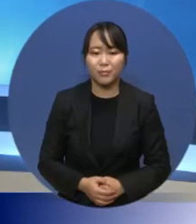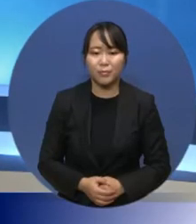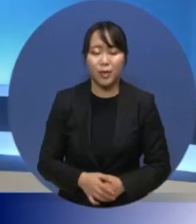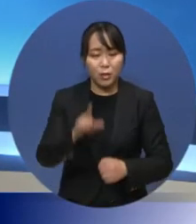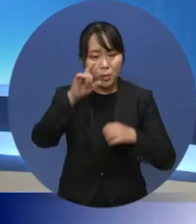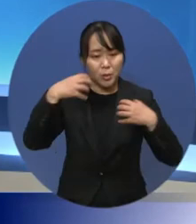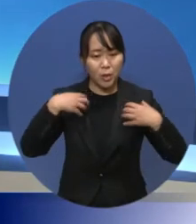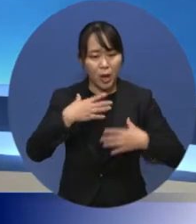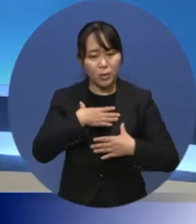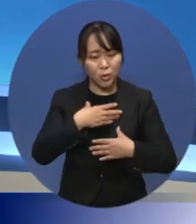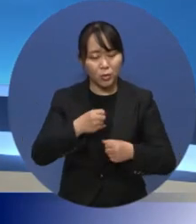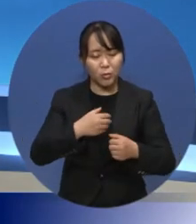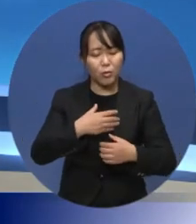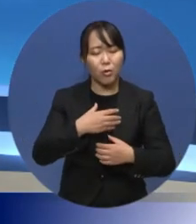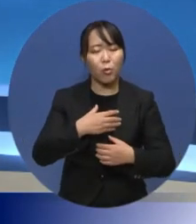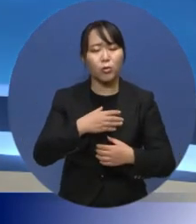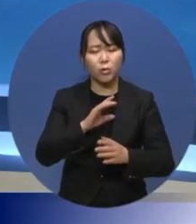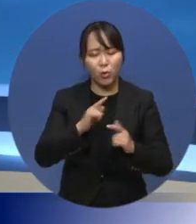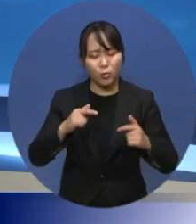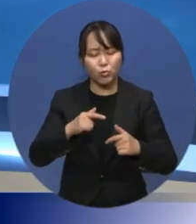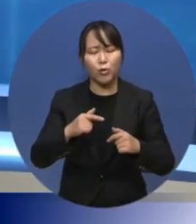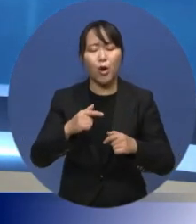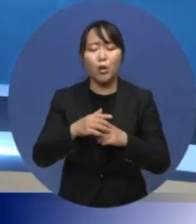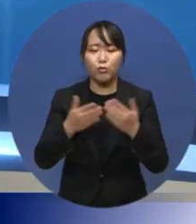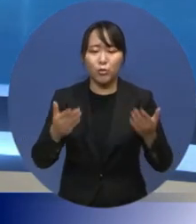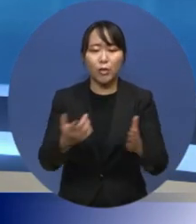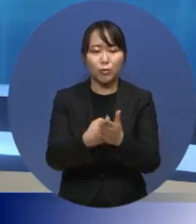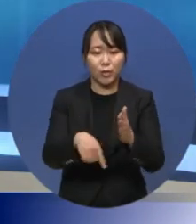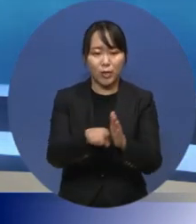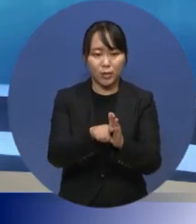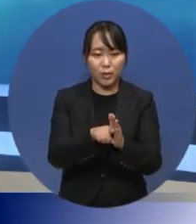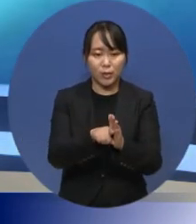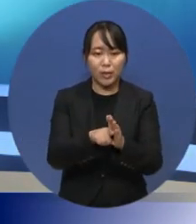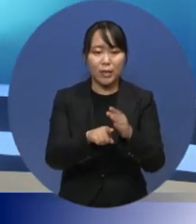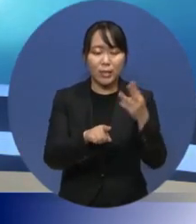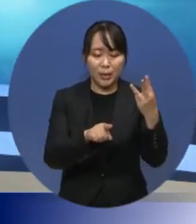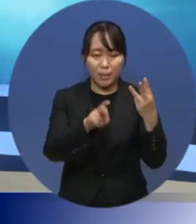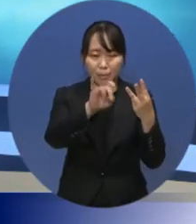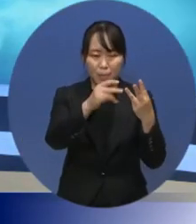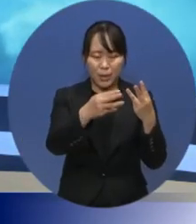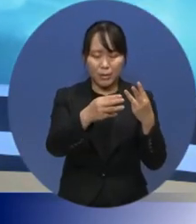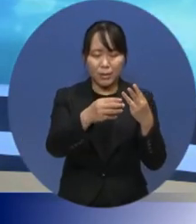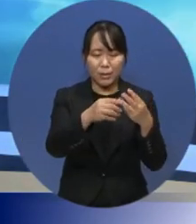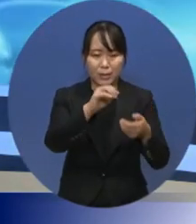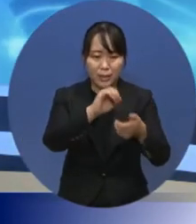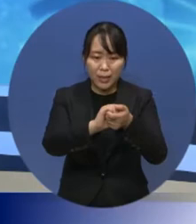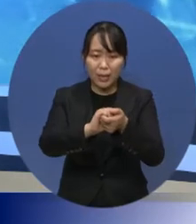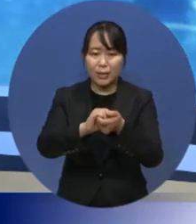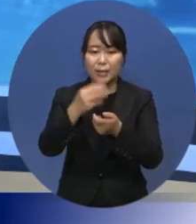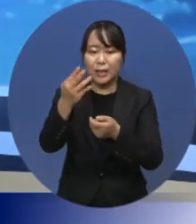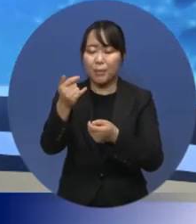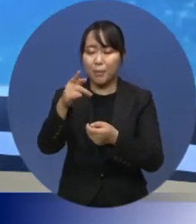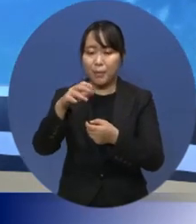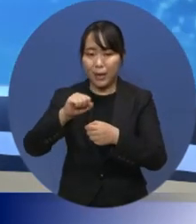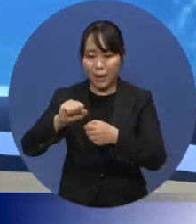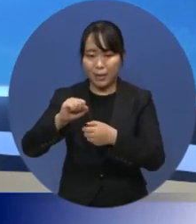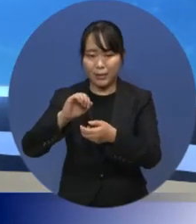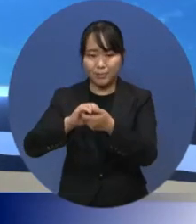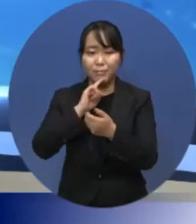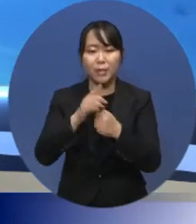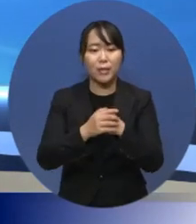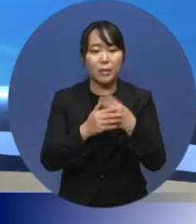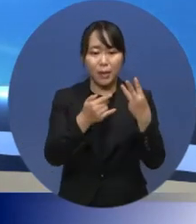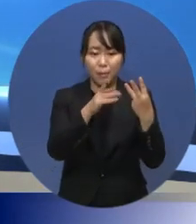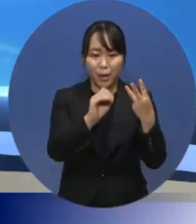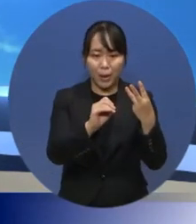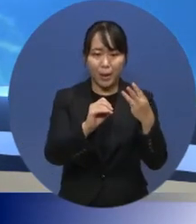정부에서 안전하고 여유로운 휴가를 위해 3일 제한, 3행, 3금 휴가를 제안했는데요. 3행, 즉